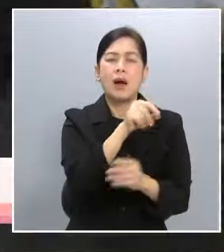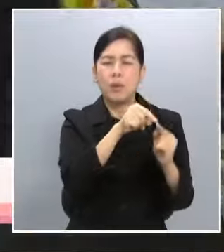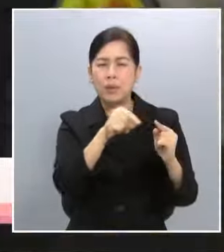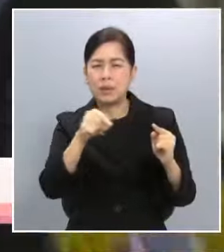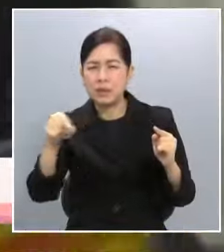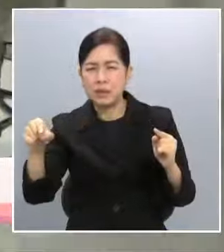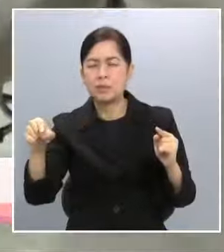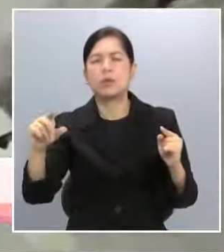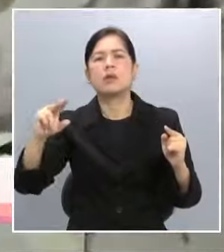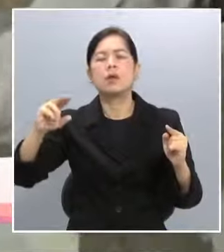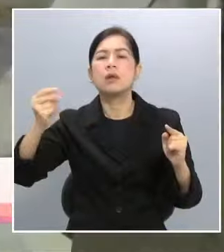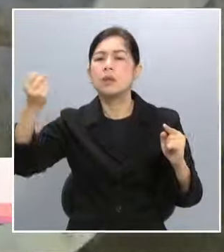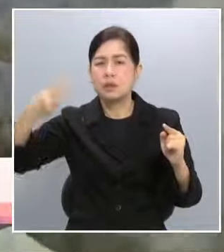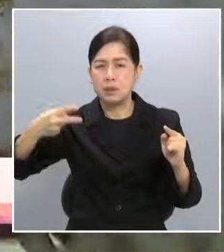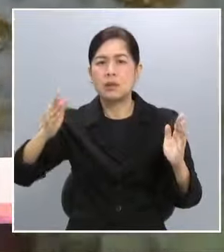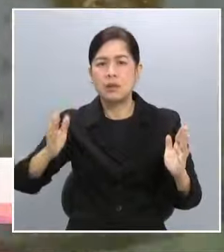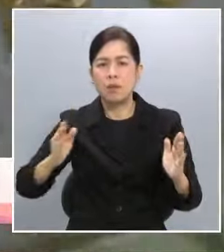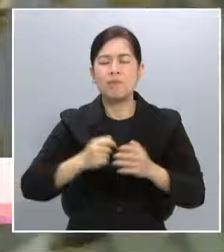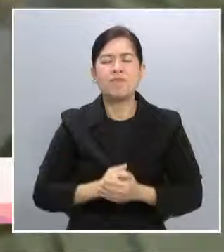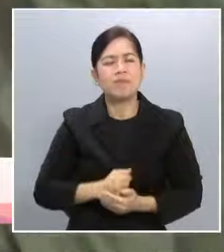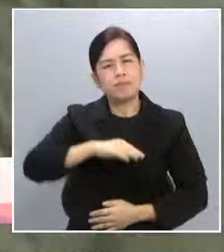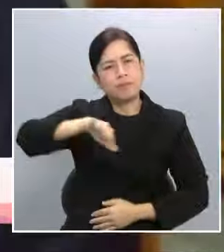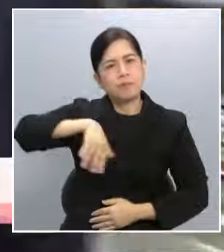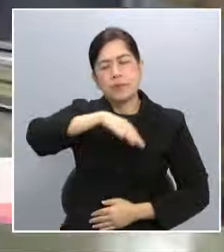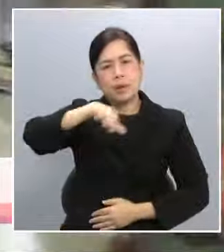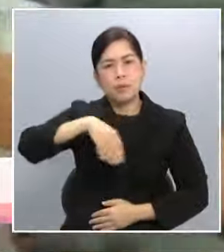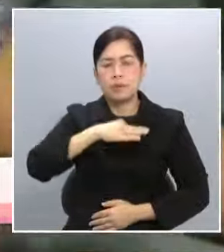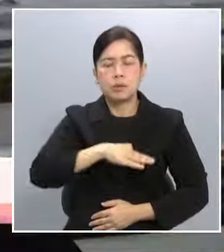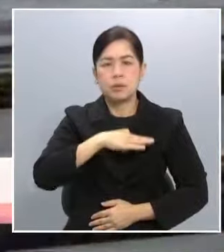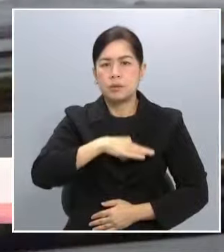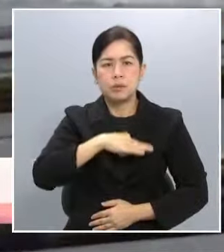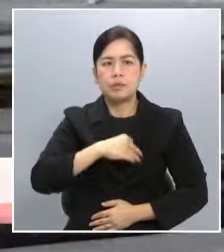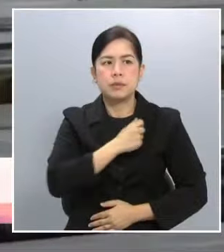แน่นอนว่าไม่มีใครทำใจได้กับเหตุการณ์ที่เกิดขึ้น